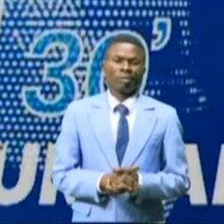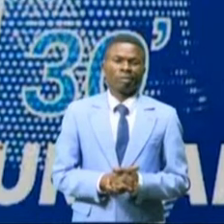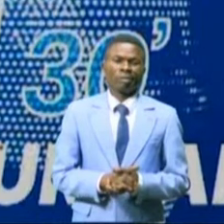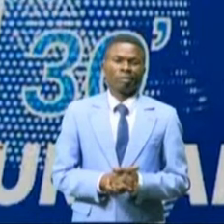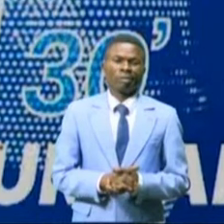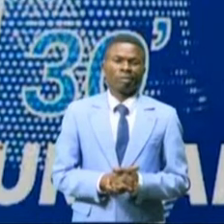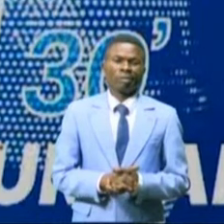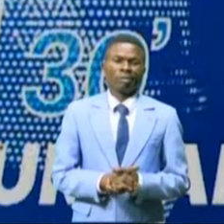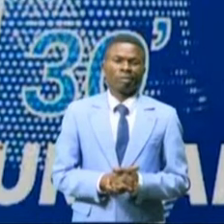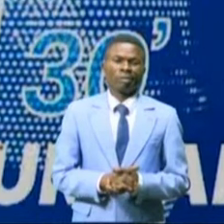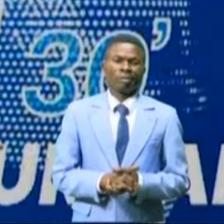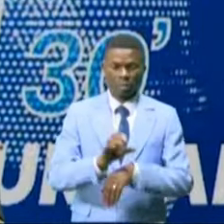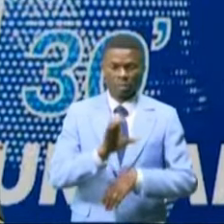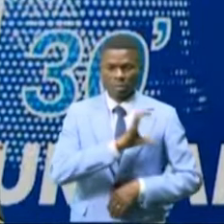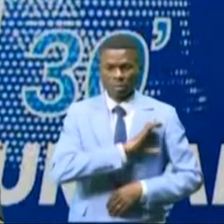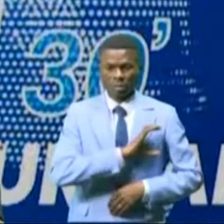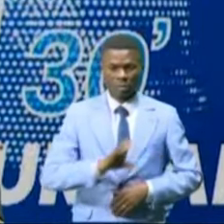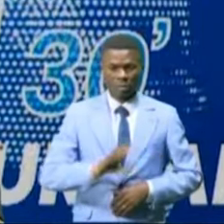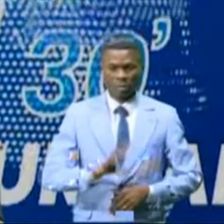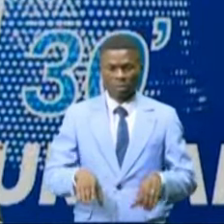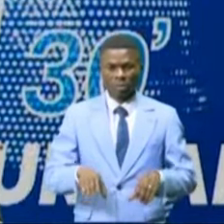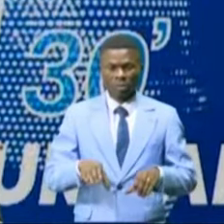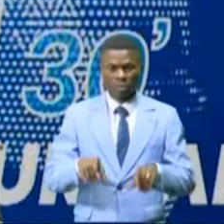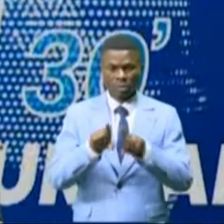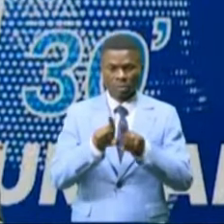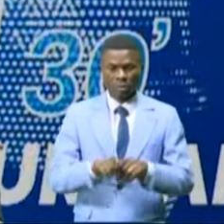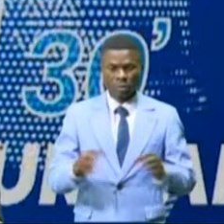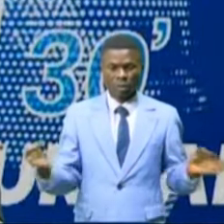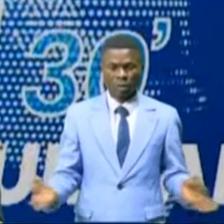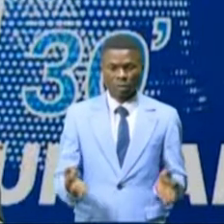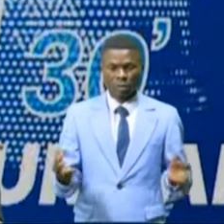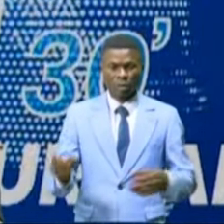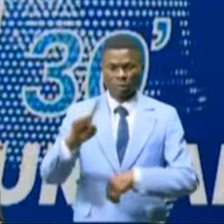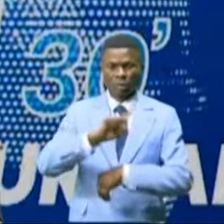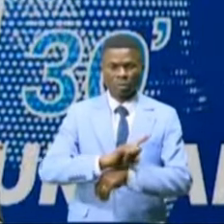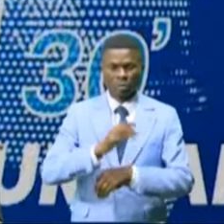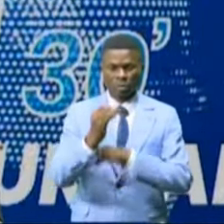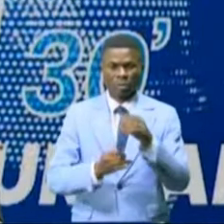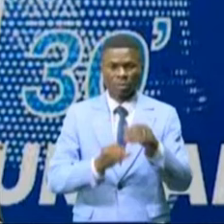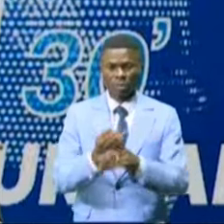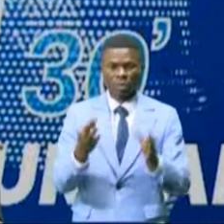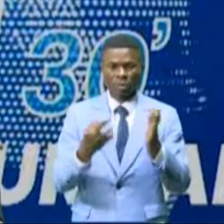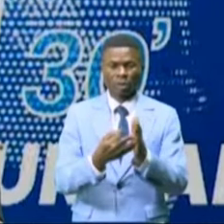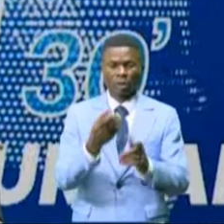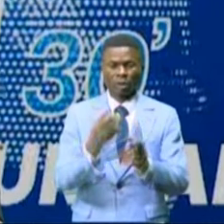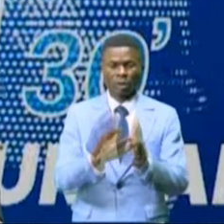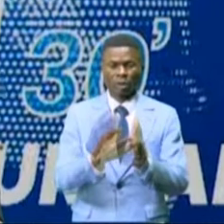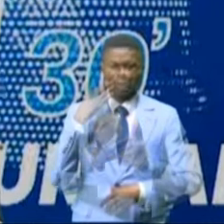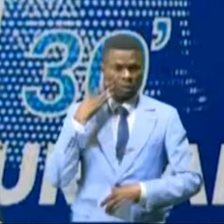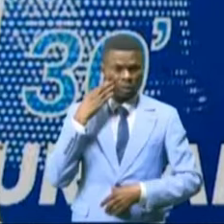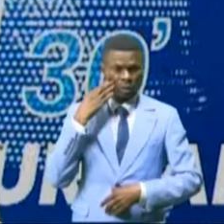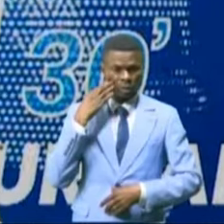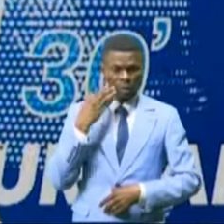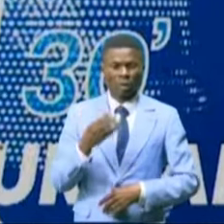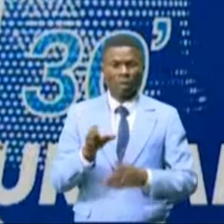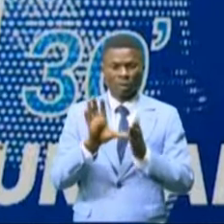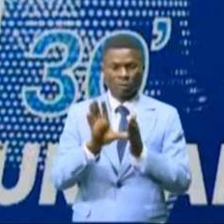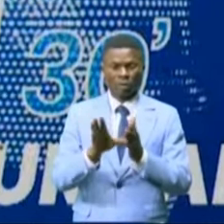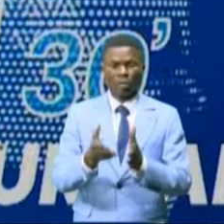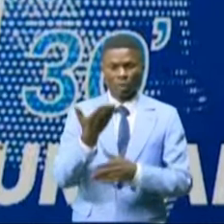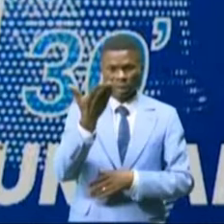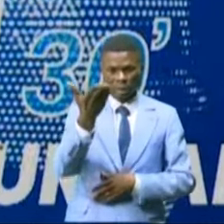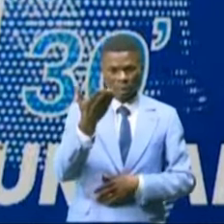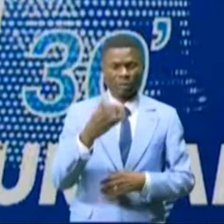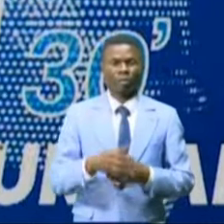Tu n'as pas eu le temps d'interpréter, c'est ça. Merci. Les femmes de Christ au Congo ont également célébré la journée du 8 mars. Je vais suivre cela dans ce